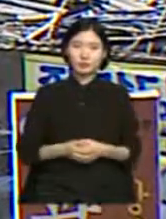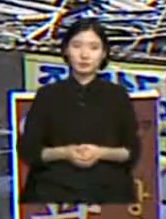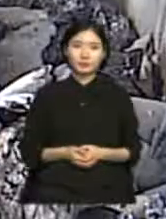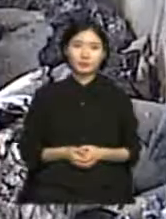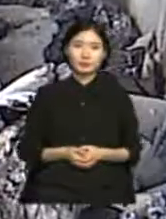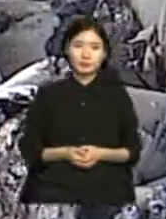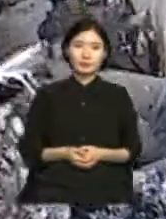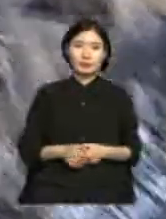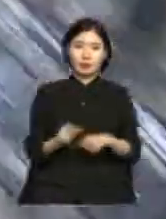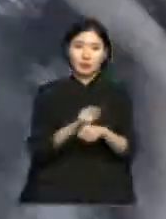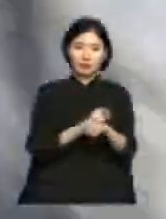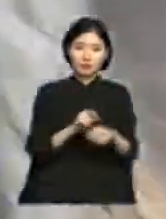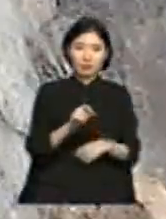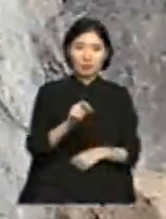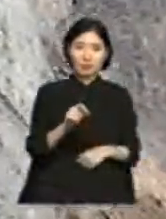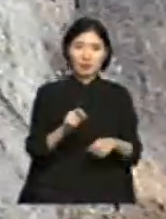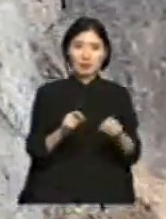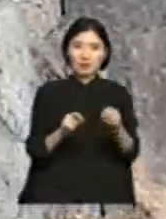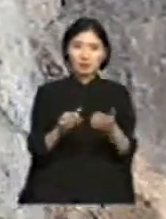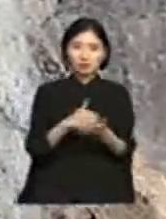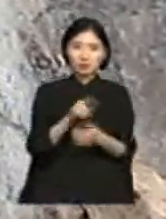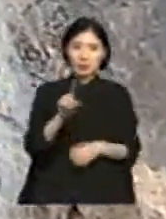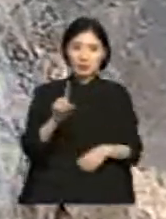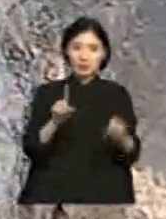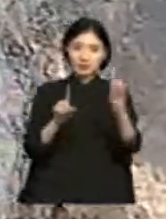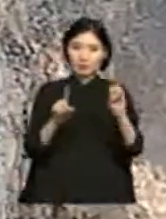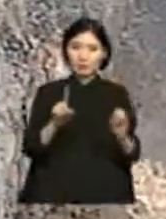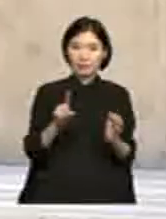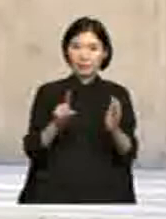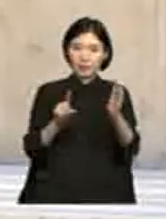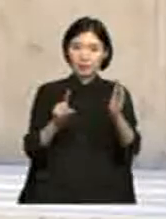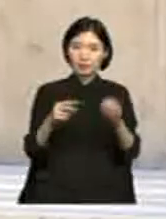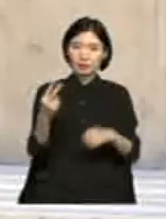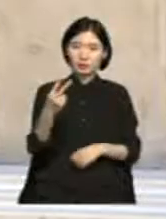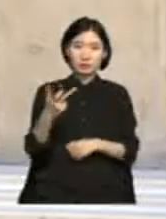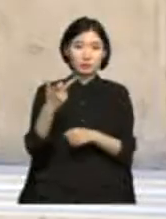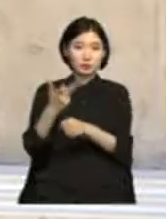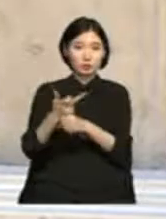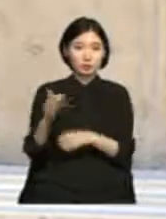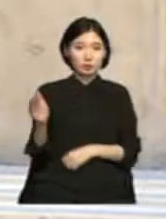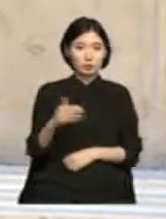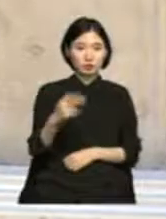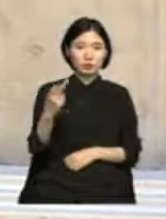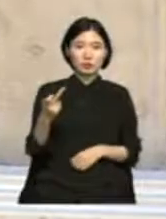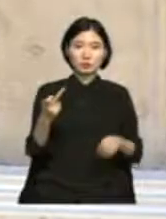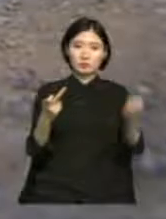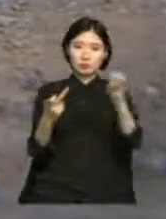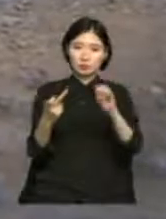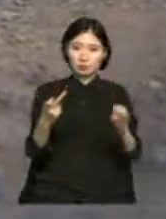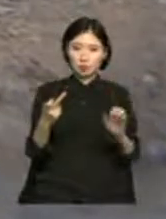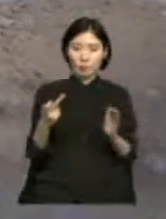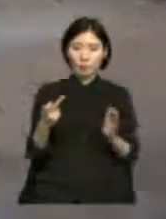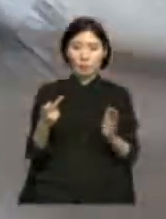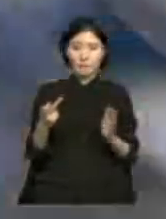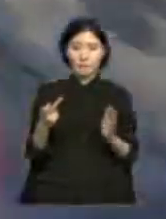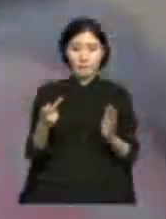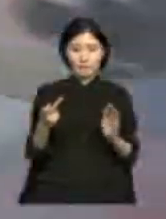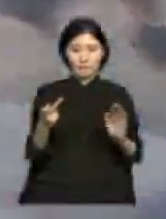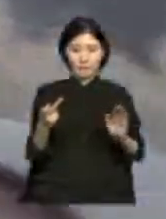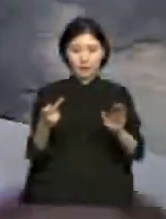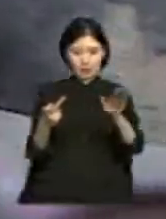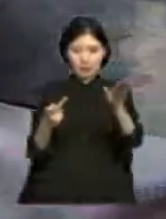나타났습니다. 특히 한 자릿수에 머물렀던 증가율이 2017년부터는 12%대로 가파르게